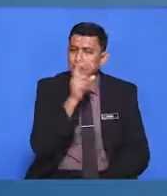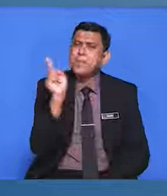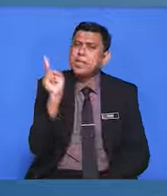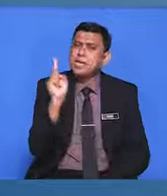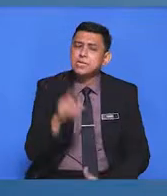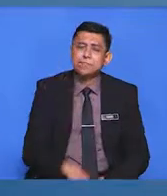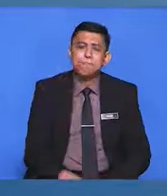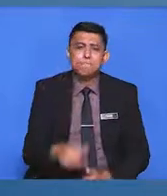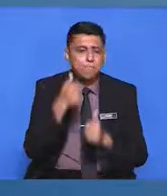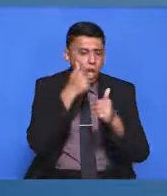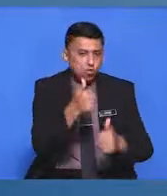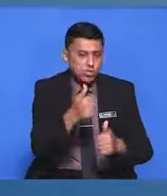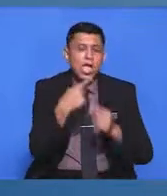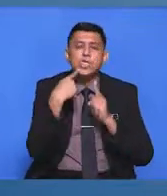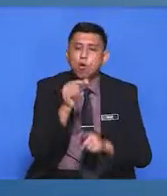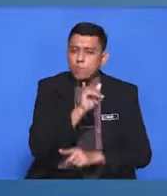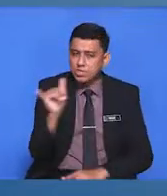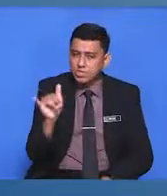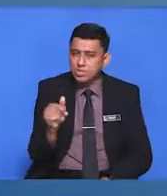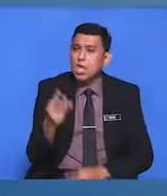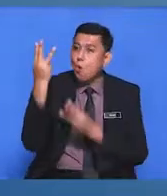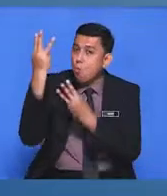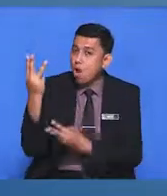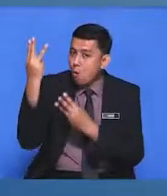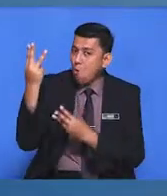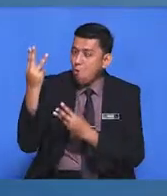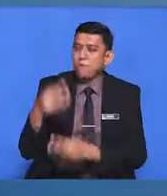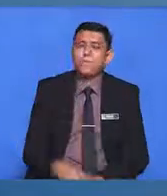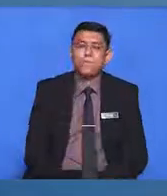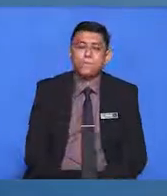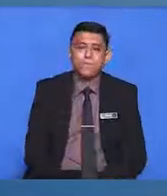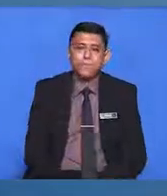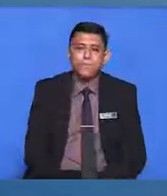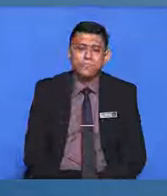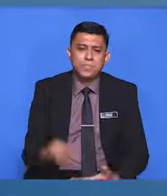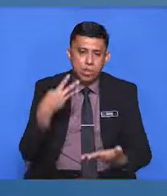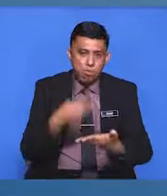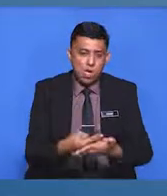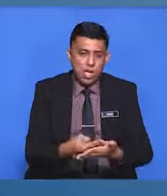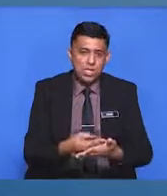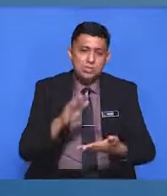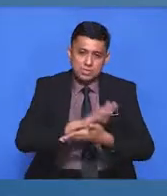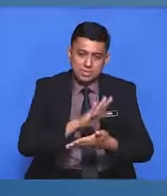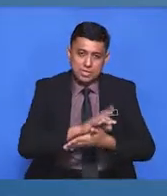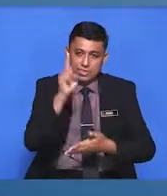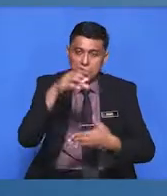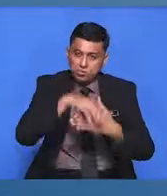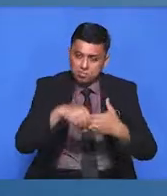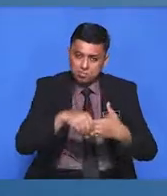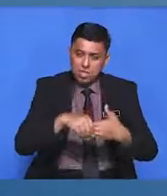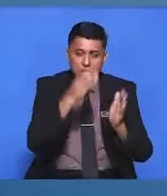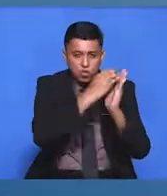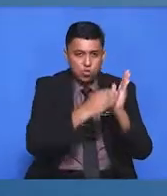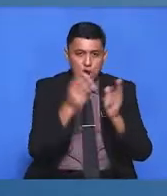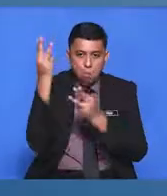Bagus. Jawapannya adalah wow. Wang kertas RM1 mempunyai corak